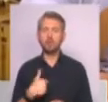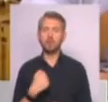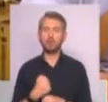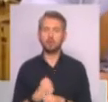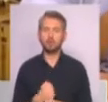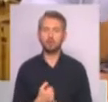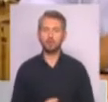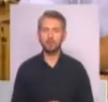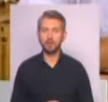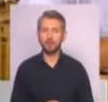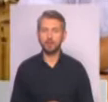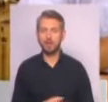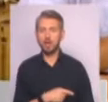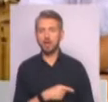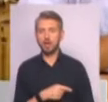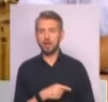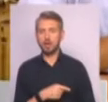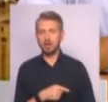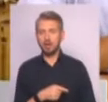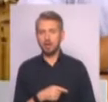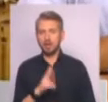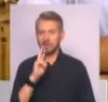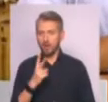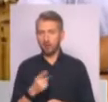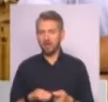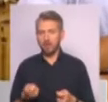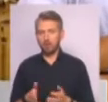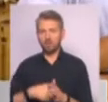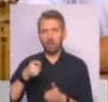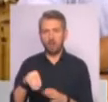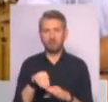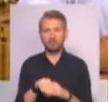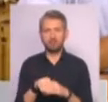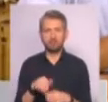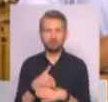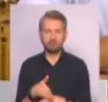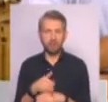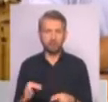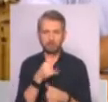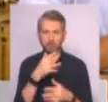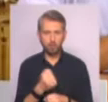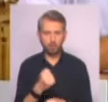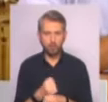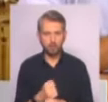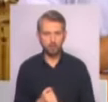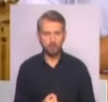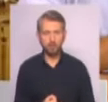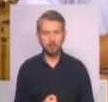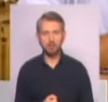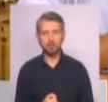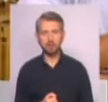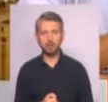робити? 2 роки це вже тягнеться, заяви лежать, і ми нічого не можемо робити. За платіжки